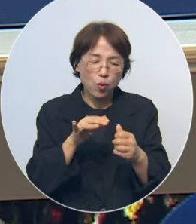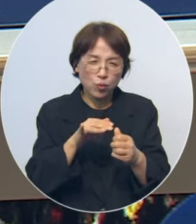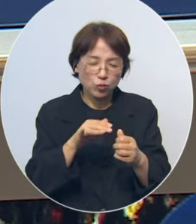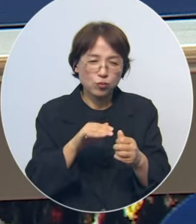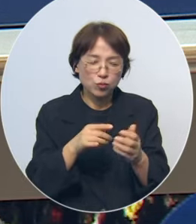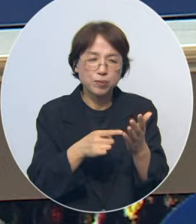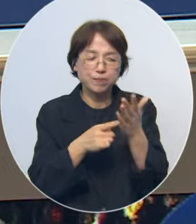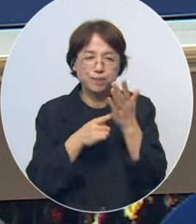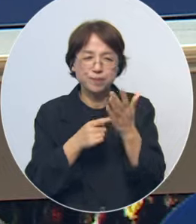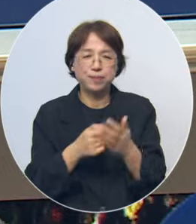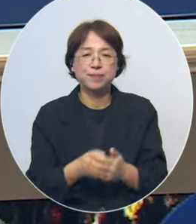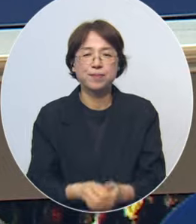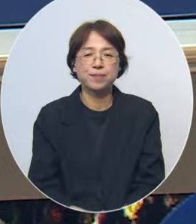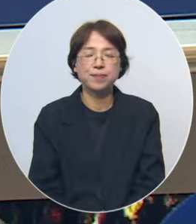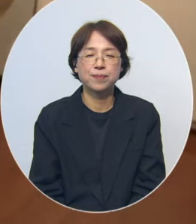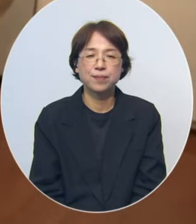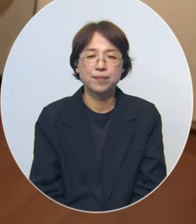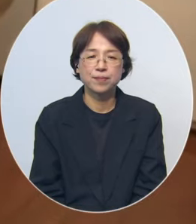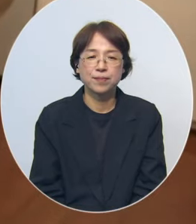보도합니다